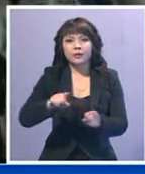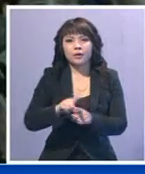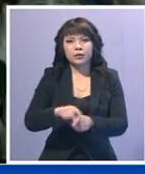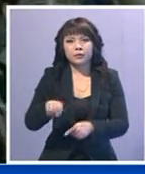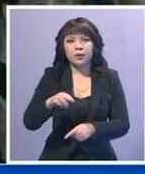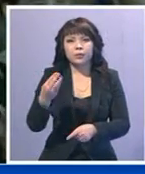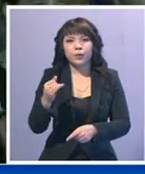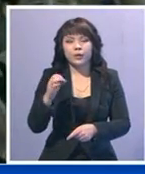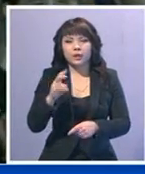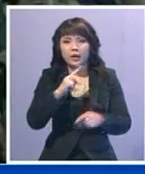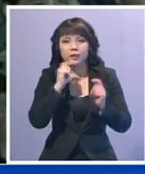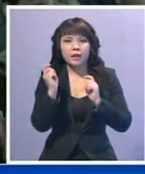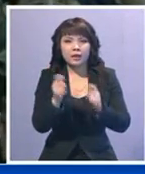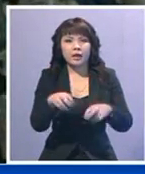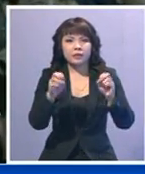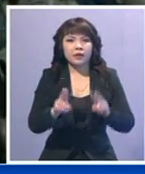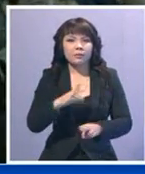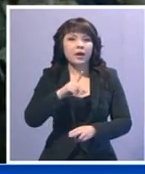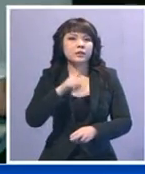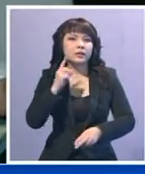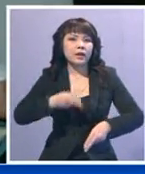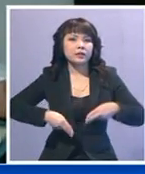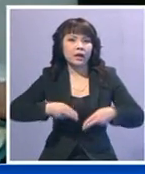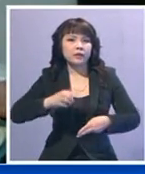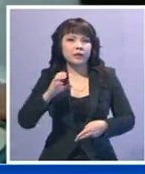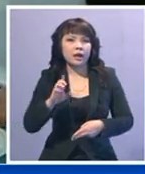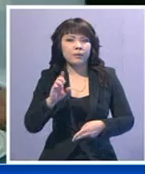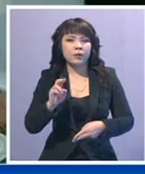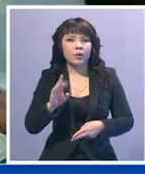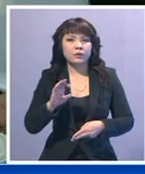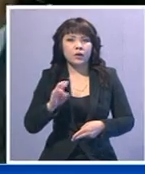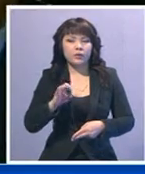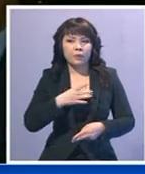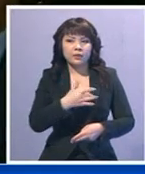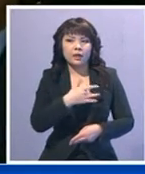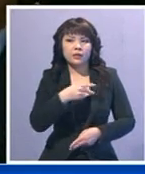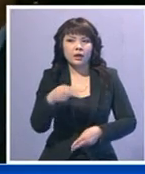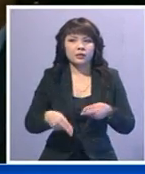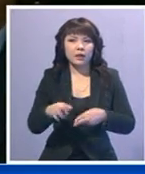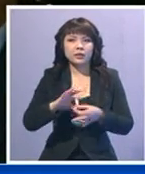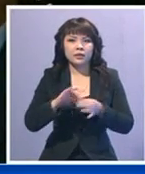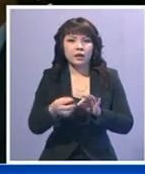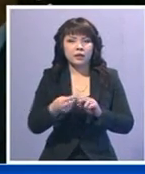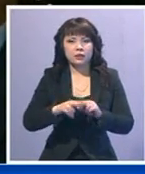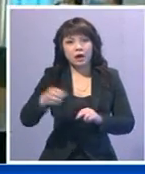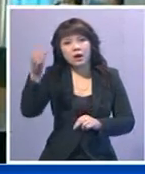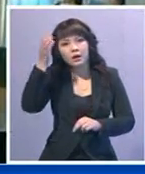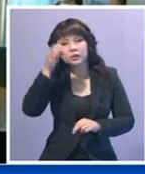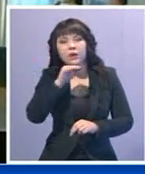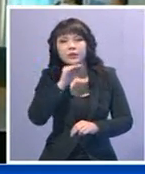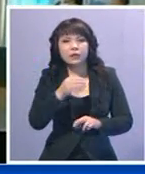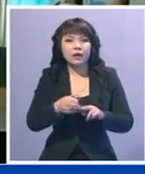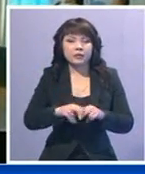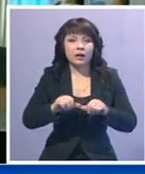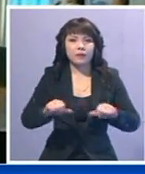арнайы сыйлыққа ие болды. Ал жас кардиохирург Серік Бекбосыновтың жүрек ауруларын емдеу туралы ғылыми жобасы комиссия